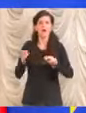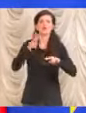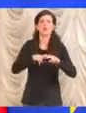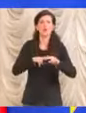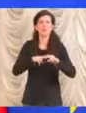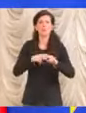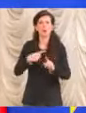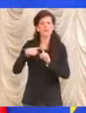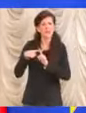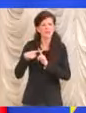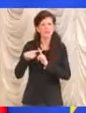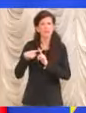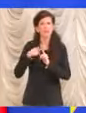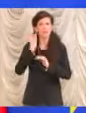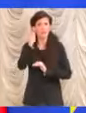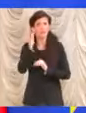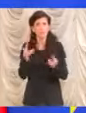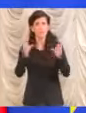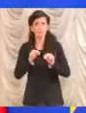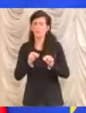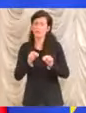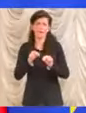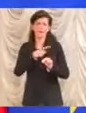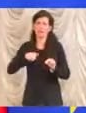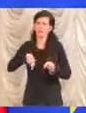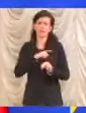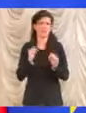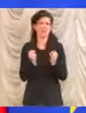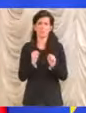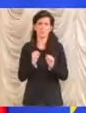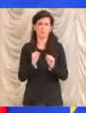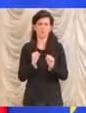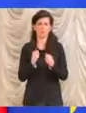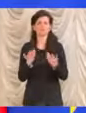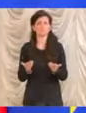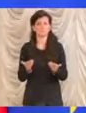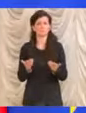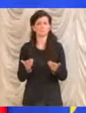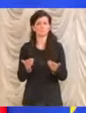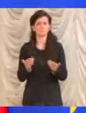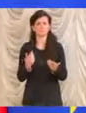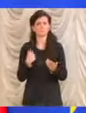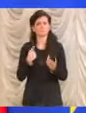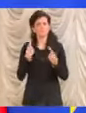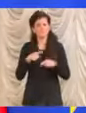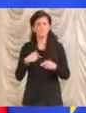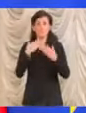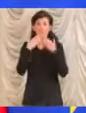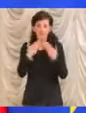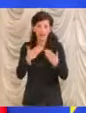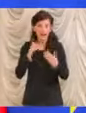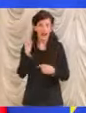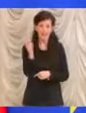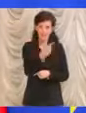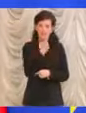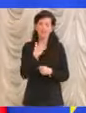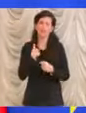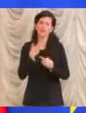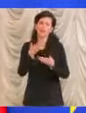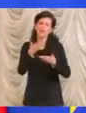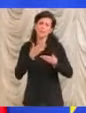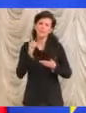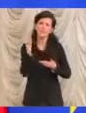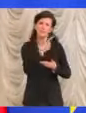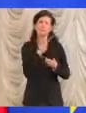permettere e per questo che invito tutti vi ringrazio ma invito tutti anche a continuare a rispettare